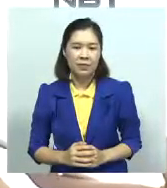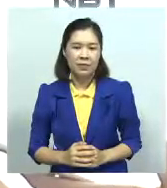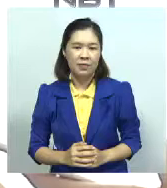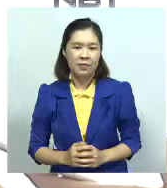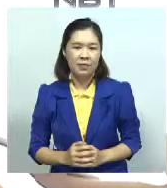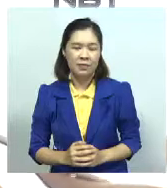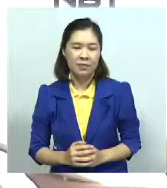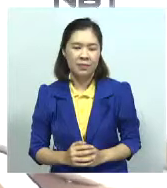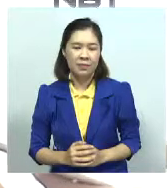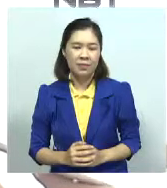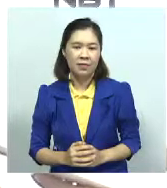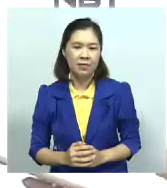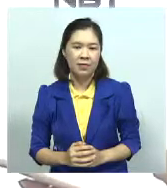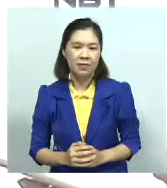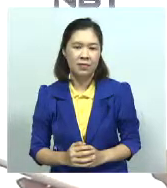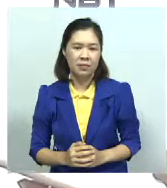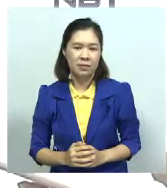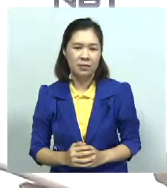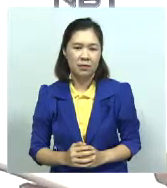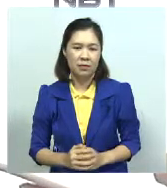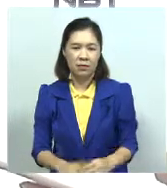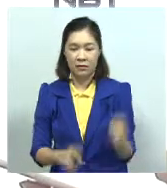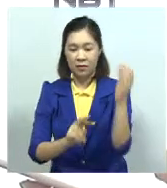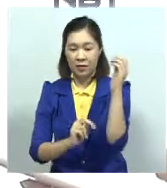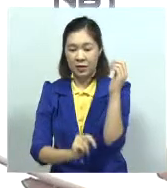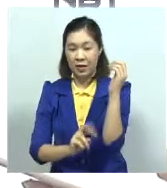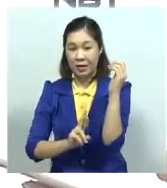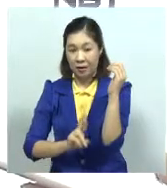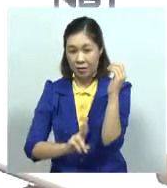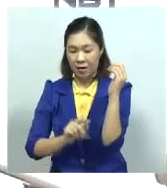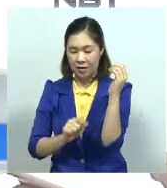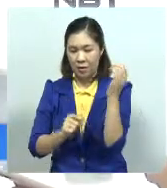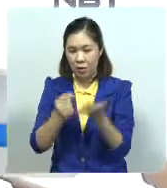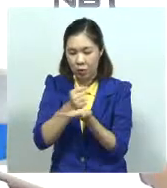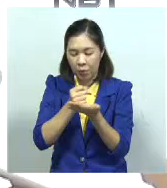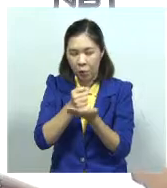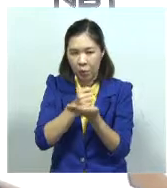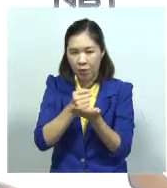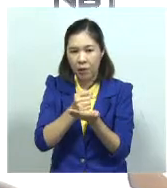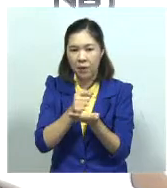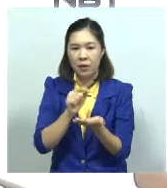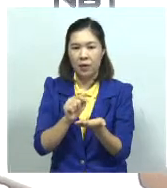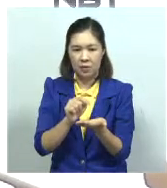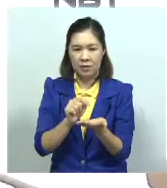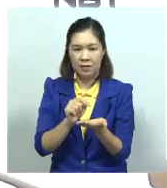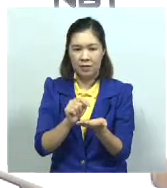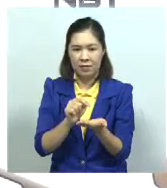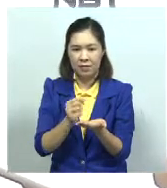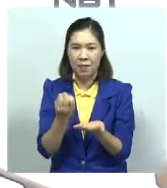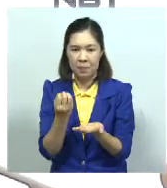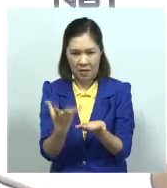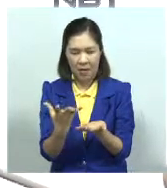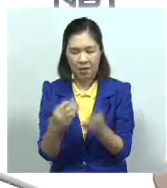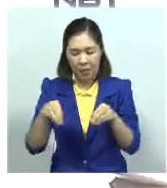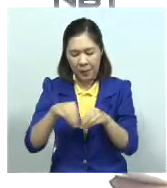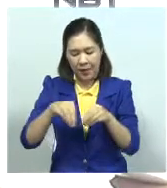นายวาดดิครับเพราะว่านายวาดนี่เป็นมันเพราะว่าเรื่องของยาบ้าพืชกระท่อมเพราะว่าบอกที่ว่านายวาดลมติดชายแดน